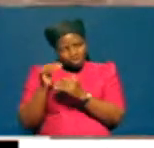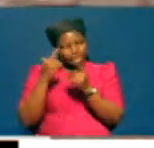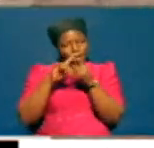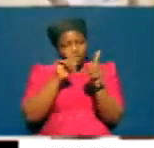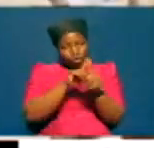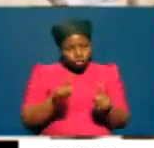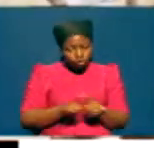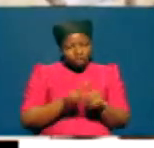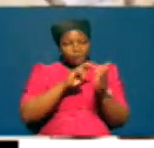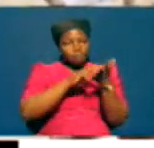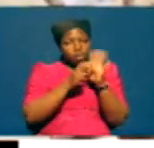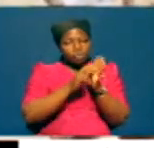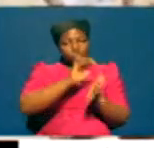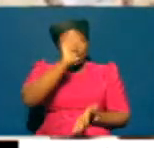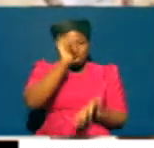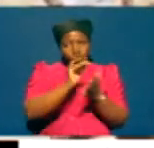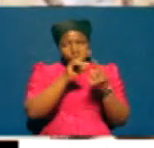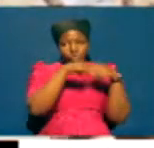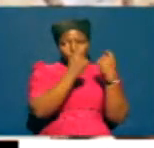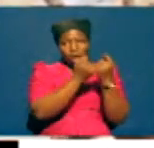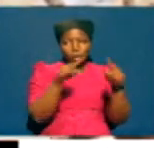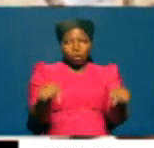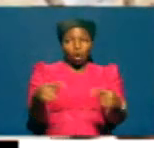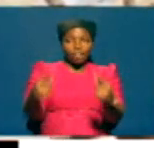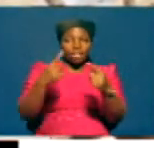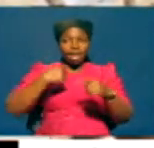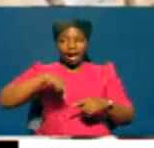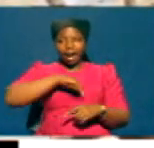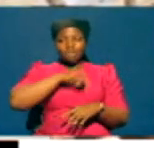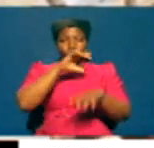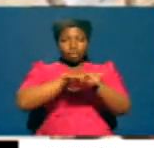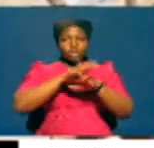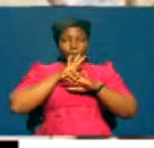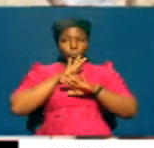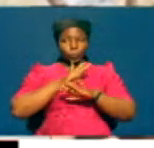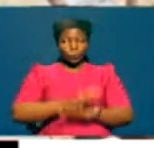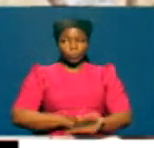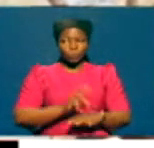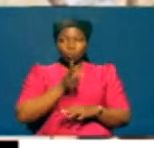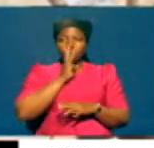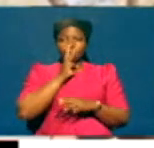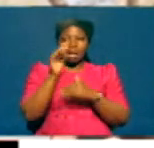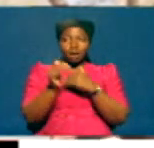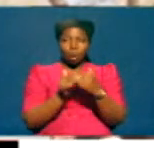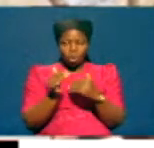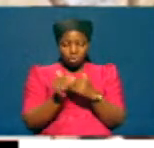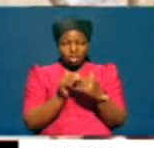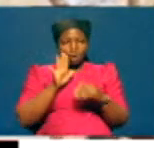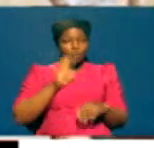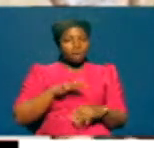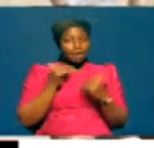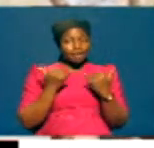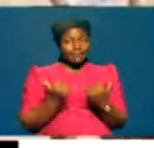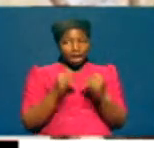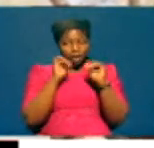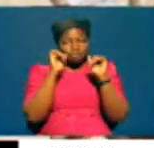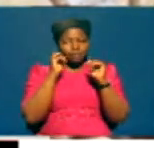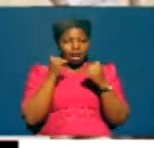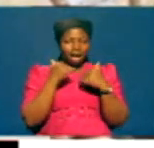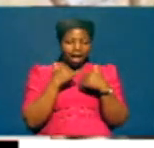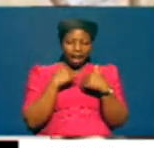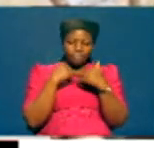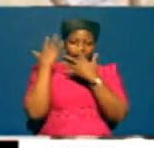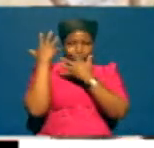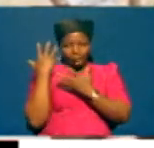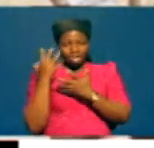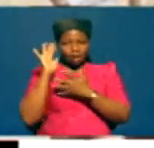tribal conflicts. Sisi tumepata afueni, tumepata maji kwa karibu, akina mama, at least wamepunguziwa mzigo ya